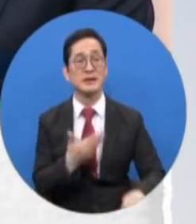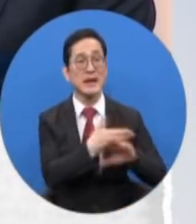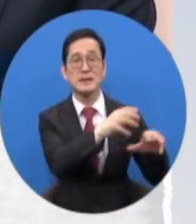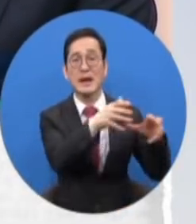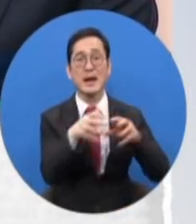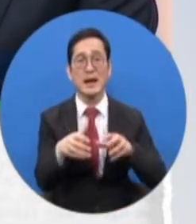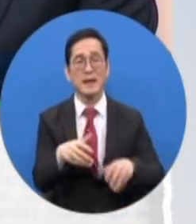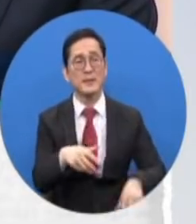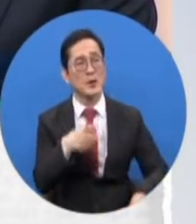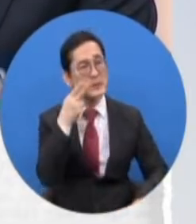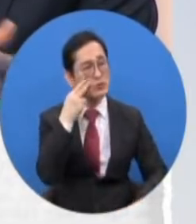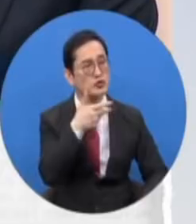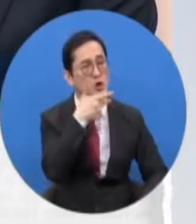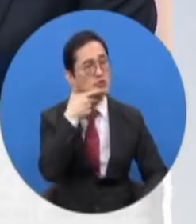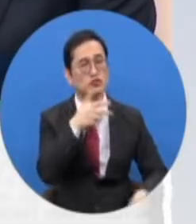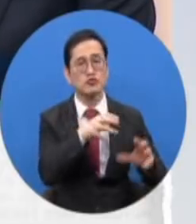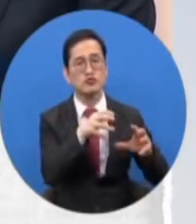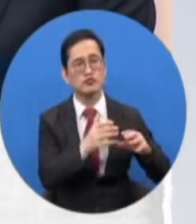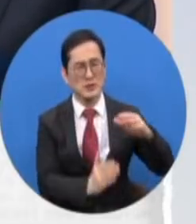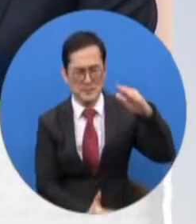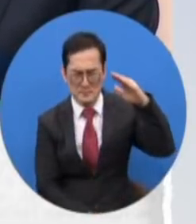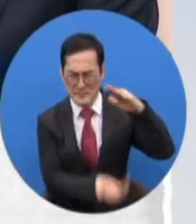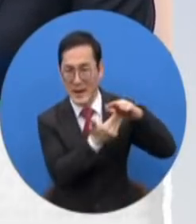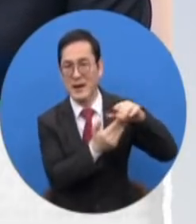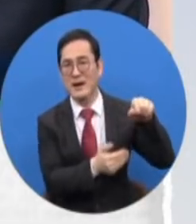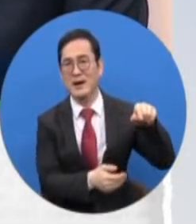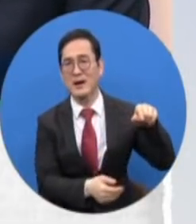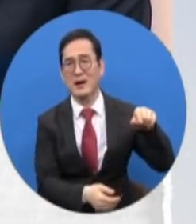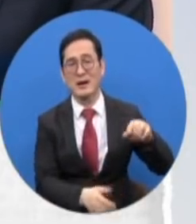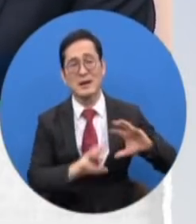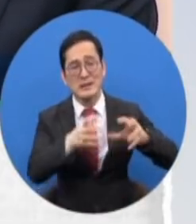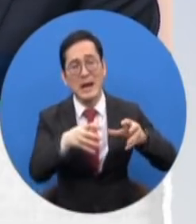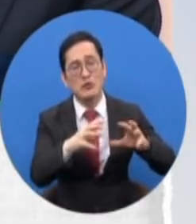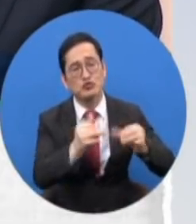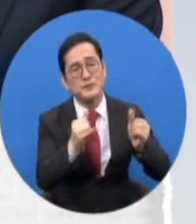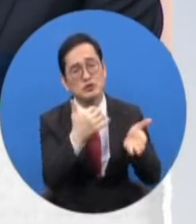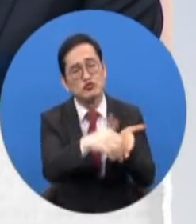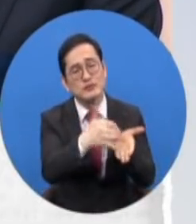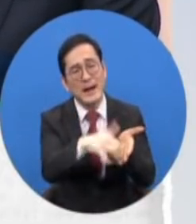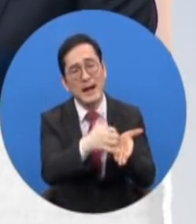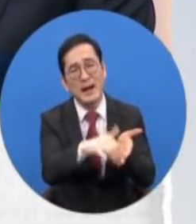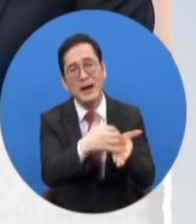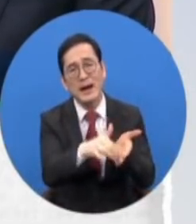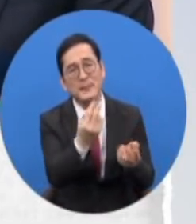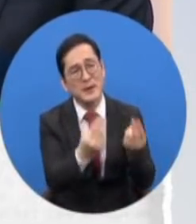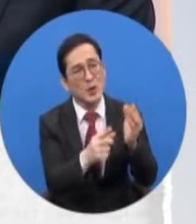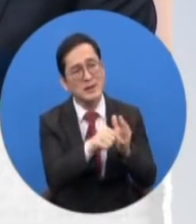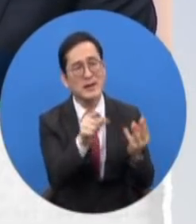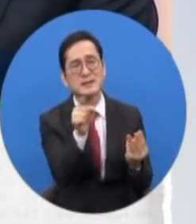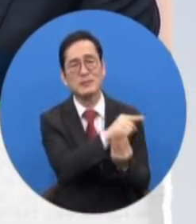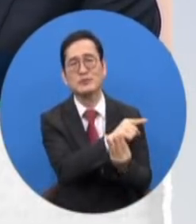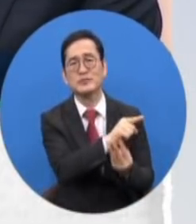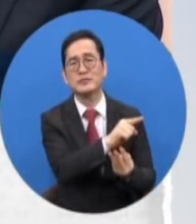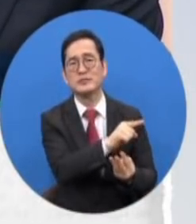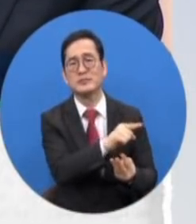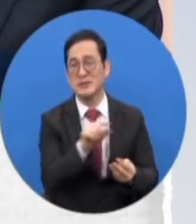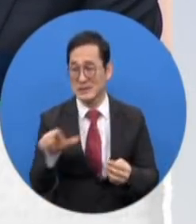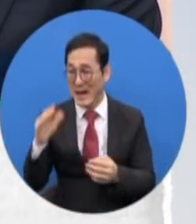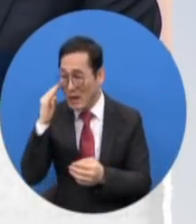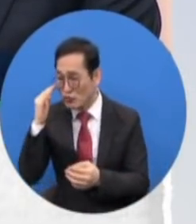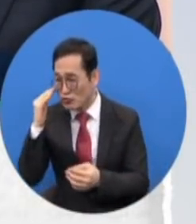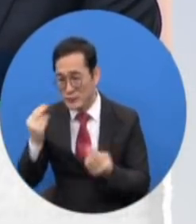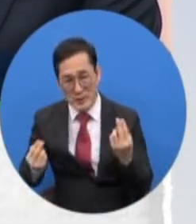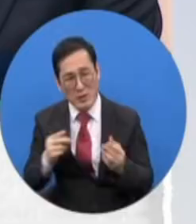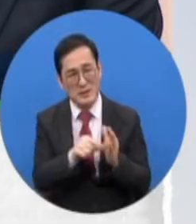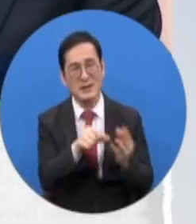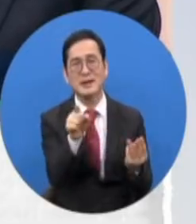지금 다른 나라와 비교해서도 너무 많은 거죠, 이게 지금. 지금 이게 정점인지도 모르는데. 정점인데 모르는데. 지금 그렇죠? 이걸 비교해봐도 우리보다 인구가